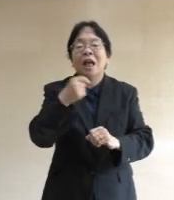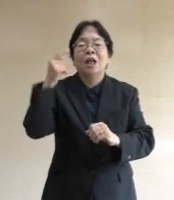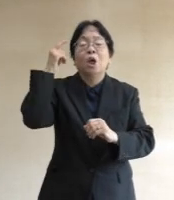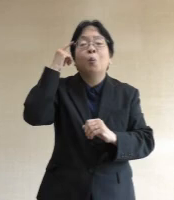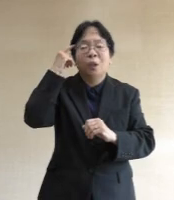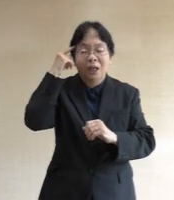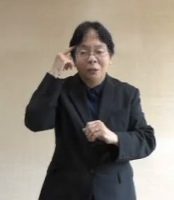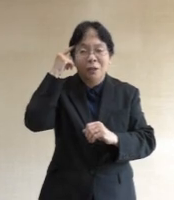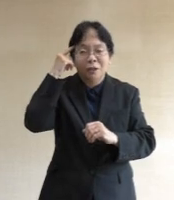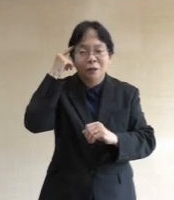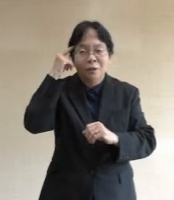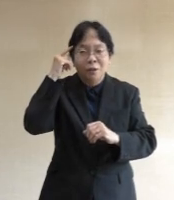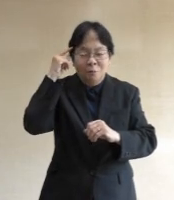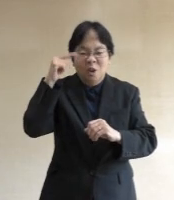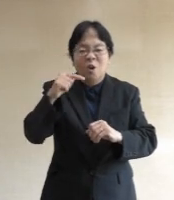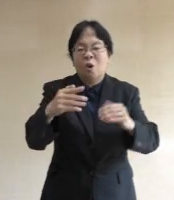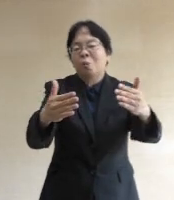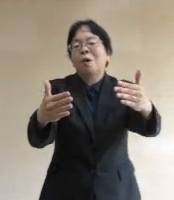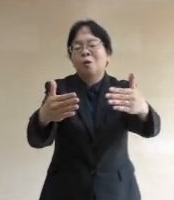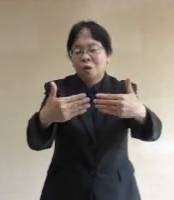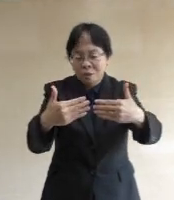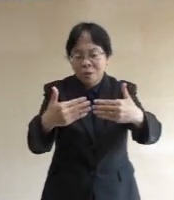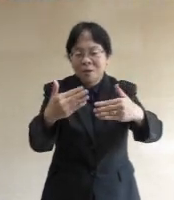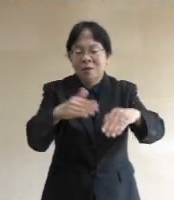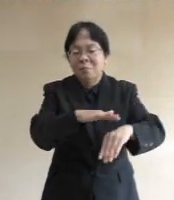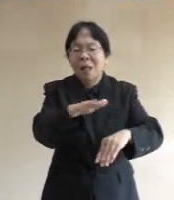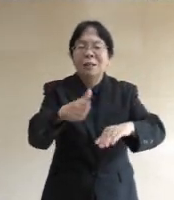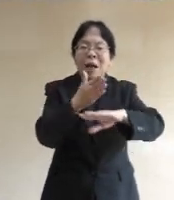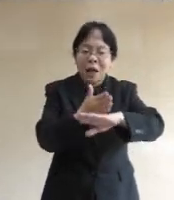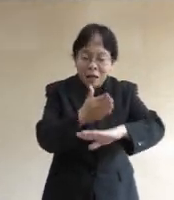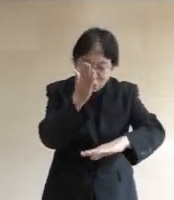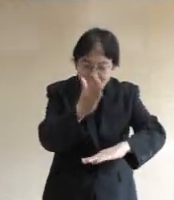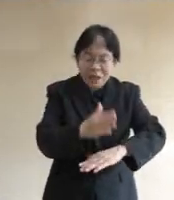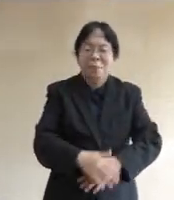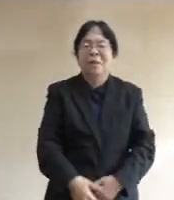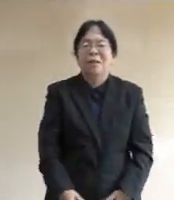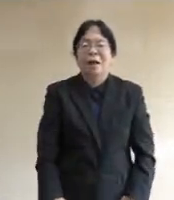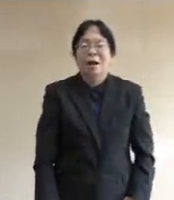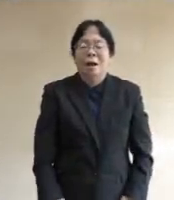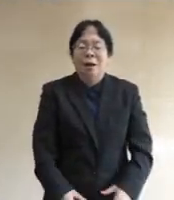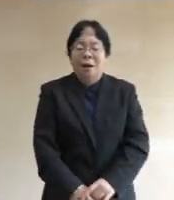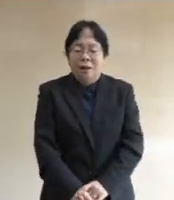して、この場を閉じたいと思います。どうも皆さんありがとうございました。 ありがとうございました。